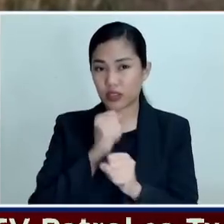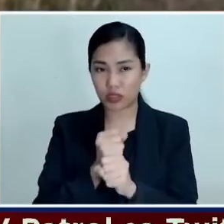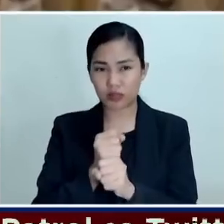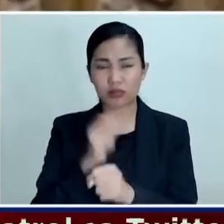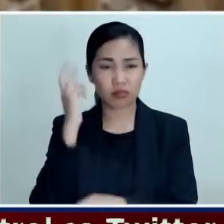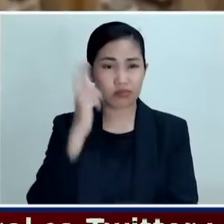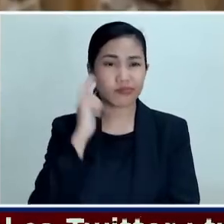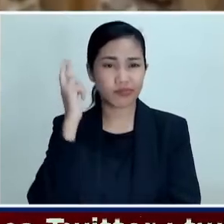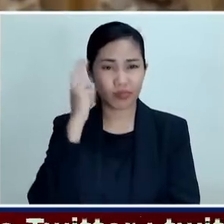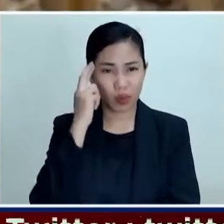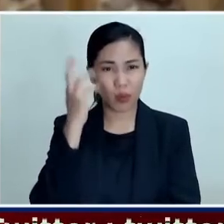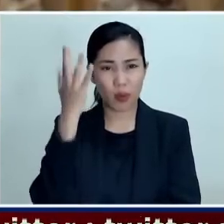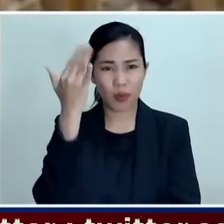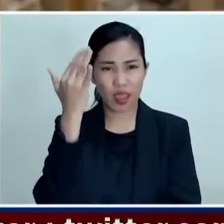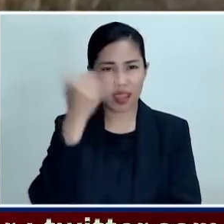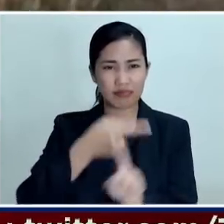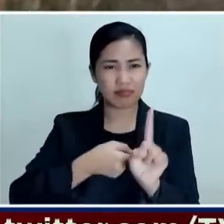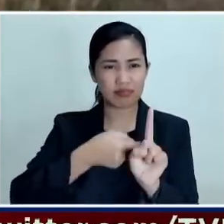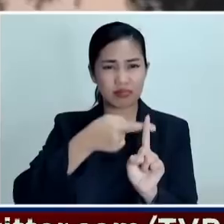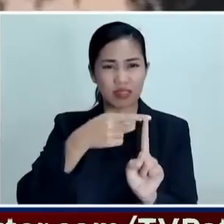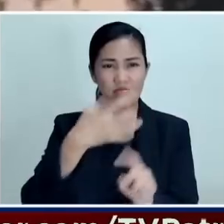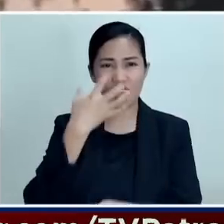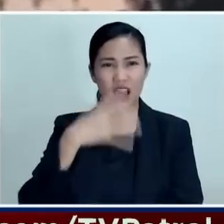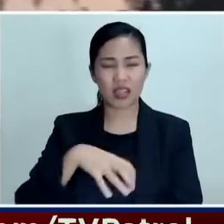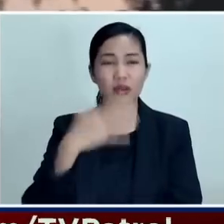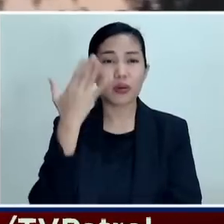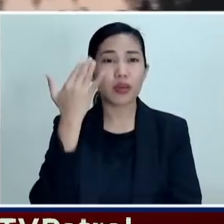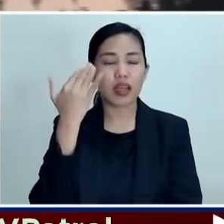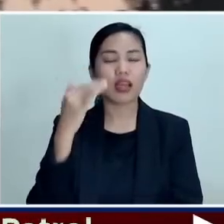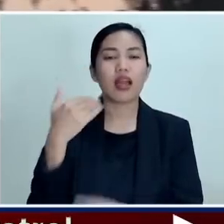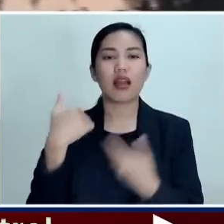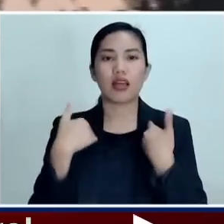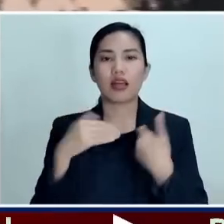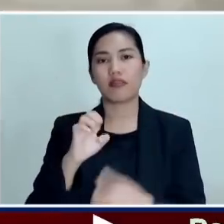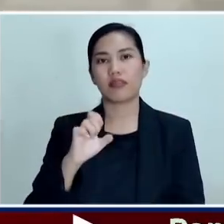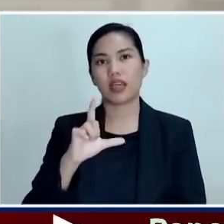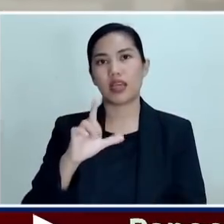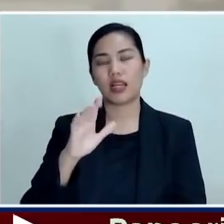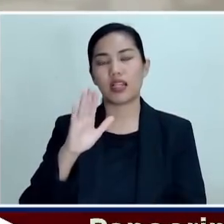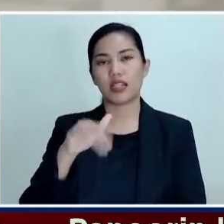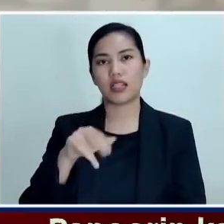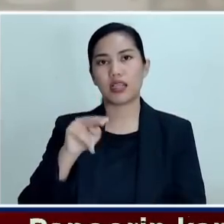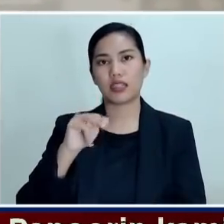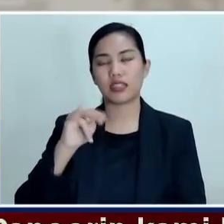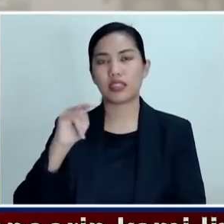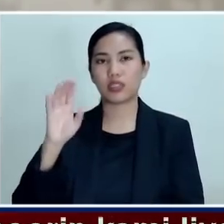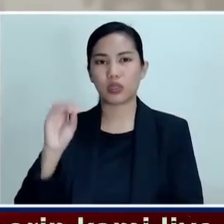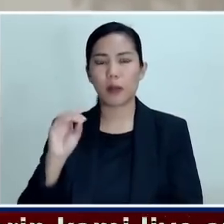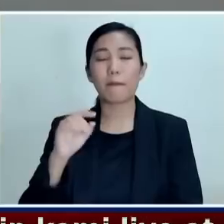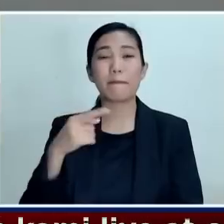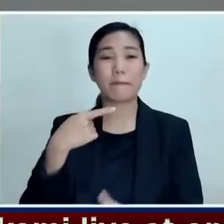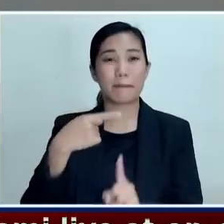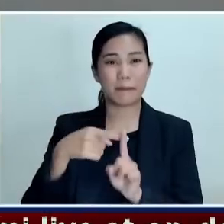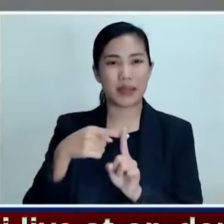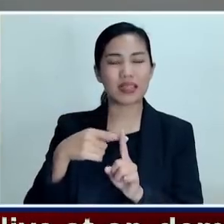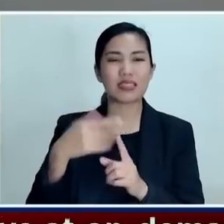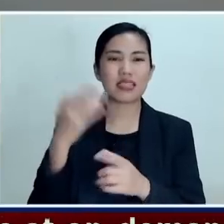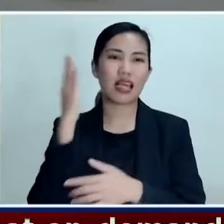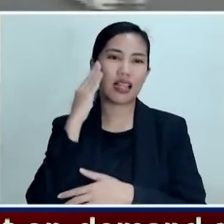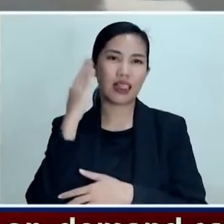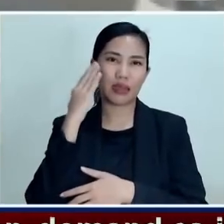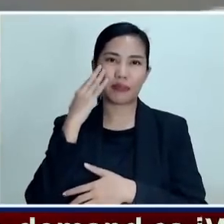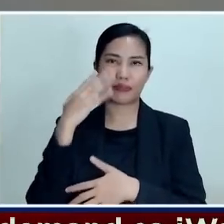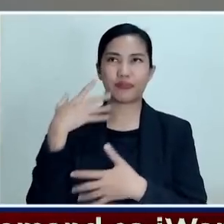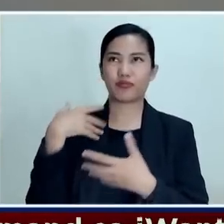ng temperatura ay ang nakaambang El Niño at ang patuloy na pagbuga ng greenhouse gases, lalo na ng mga